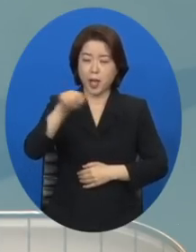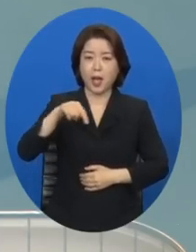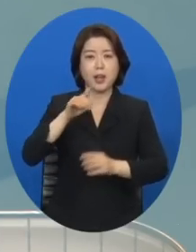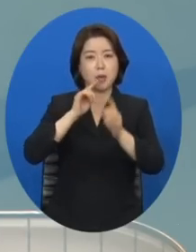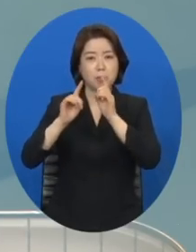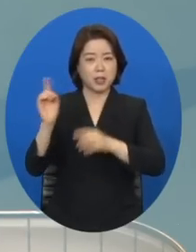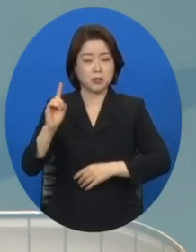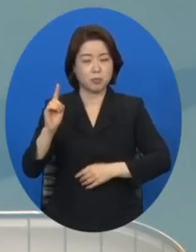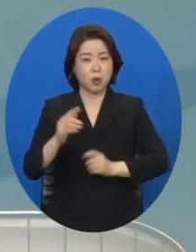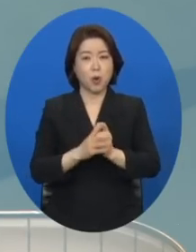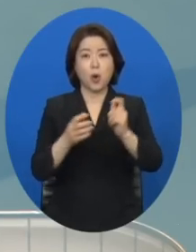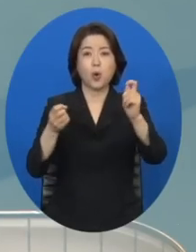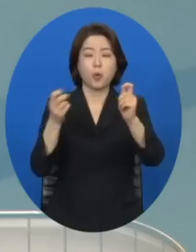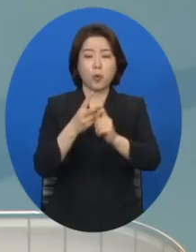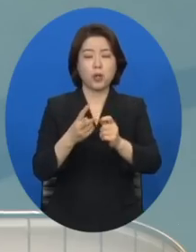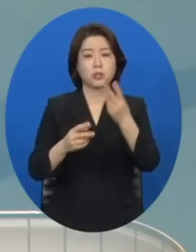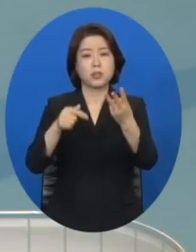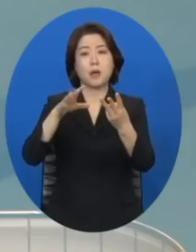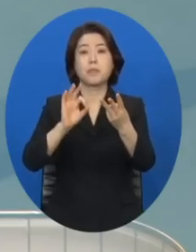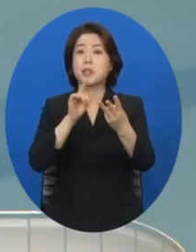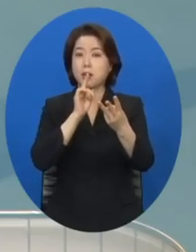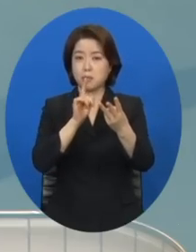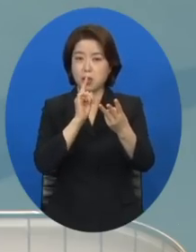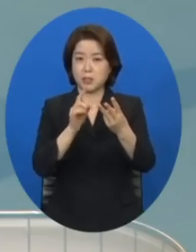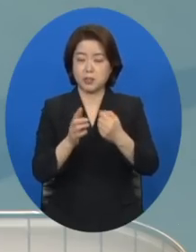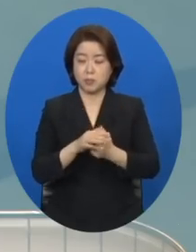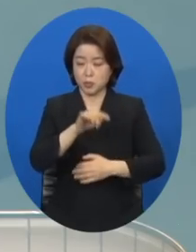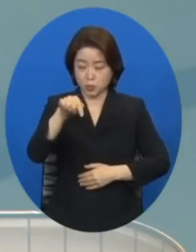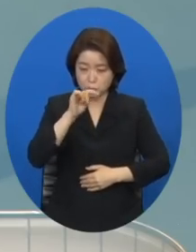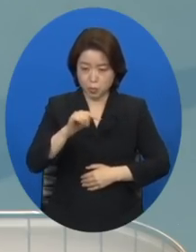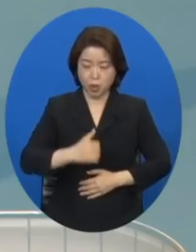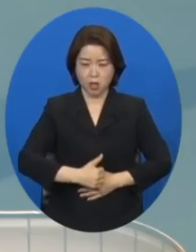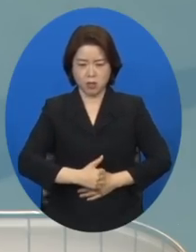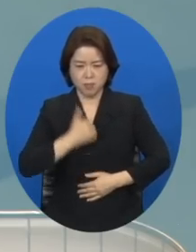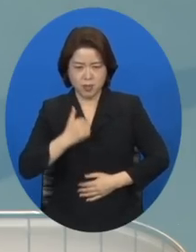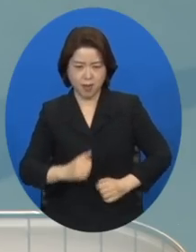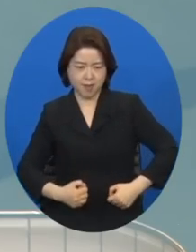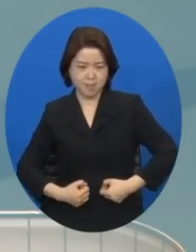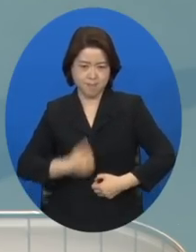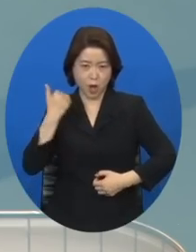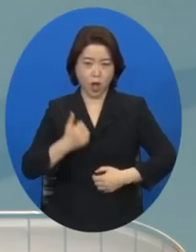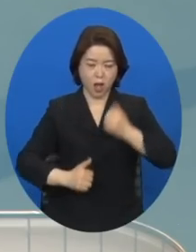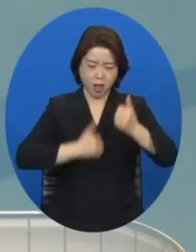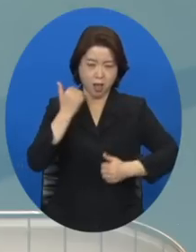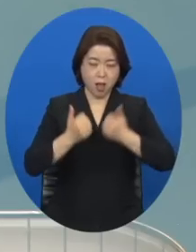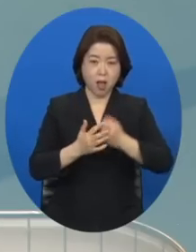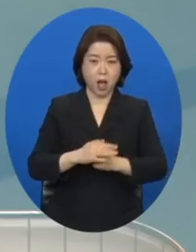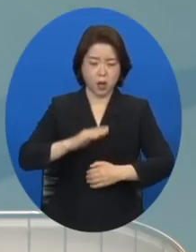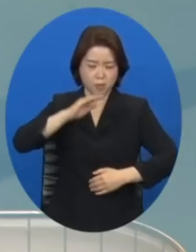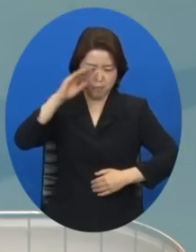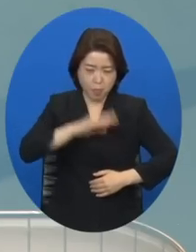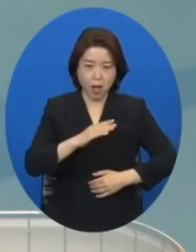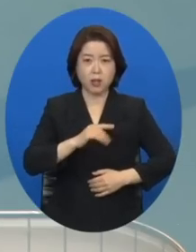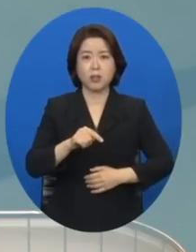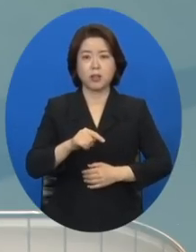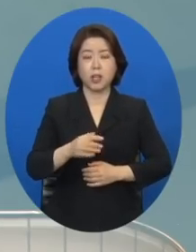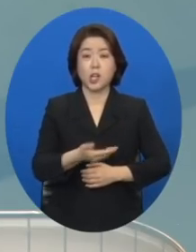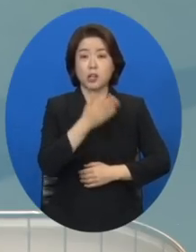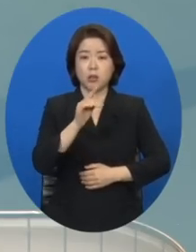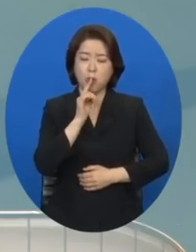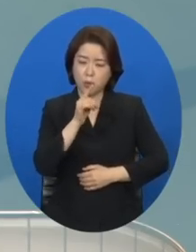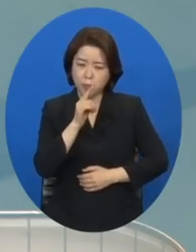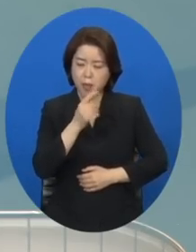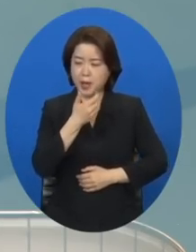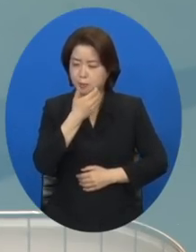골로새서 3장 말씀이었어요 거기에 이런 말씀이 나와요 분노와 격분과 아기와이 모든 여러분의 입에서 나오는